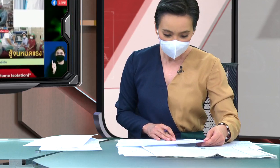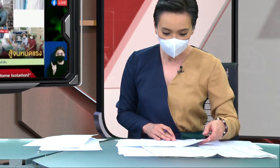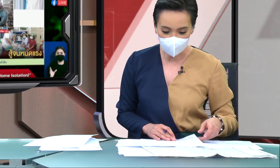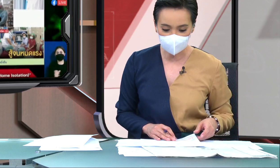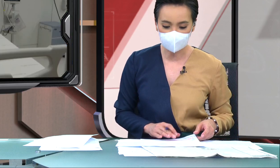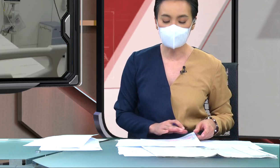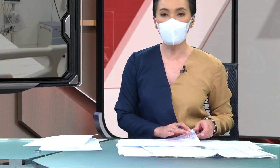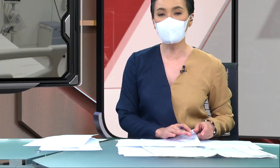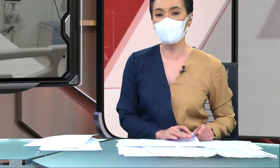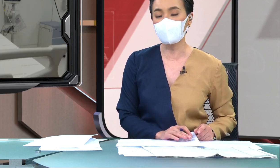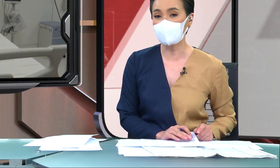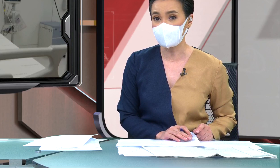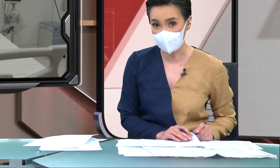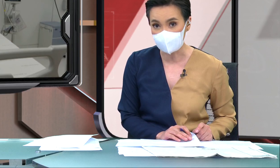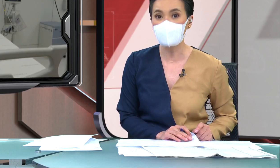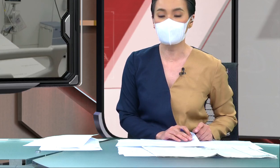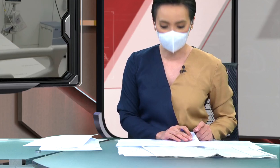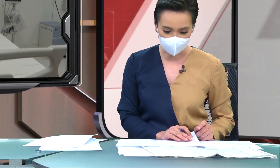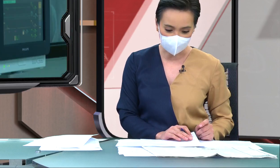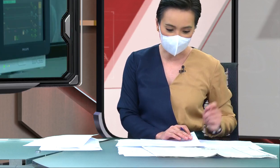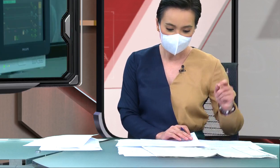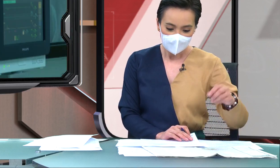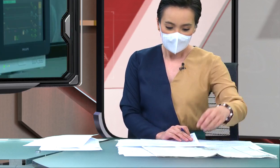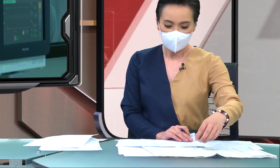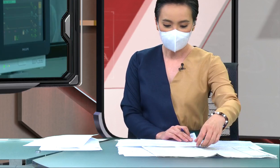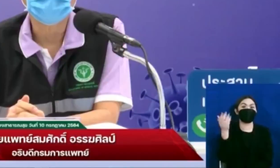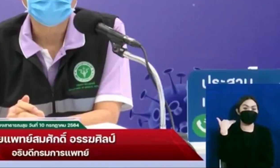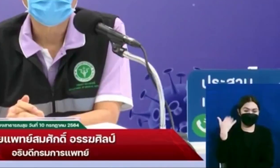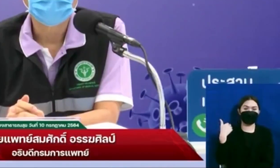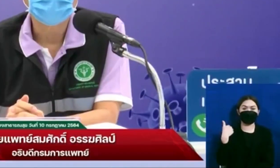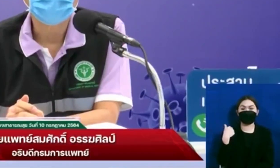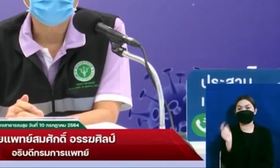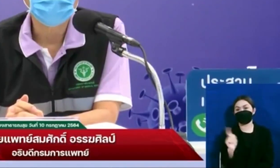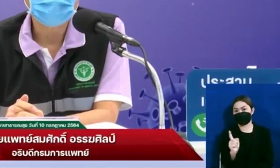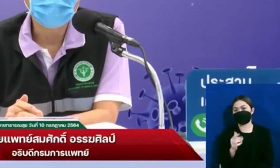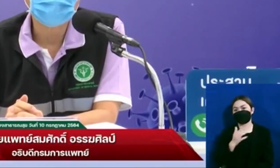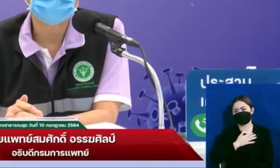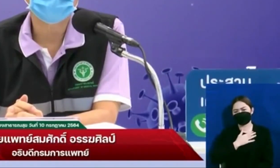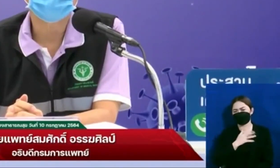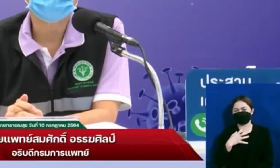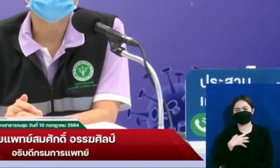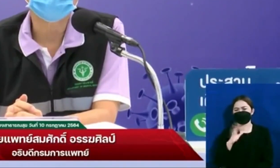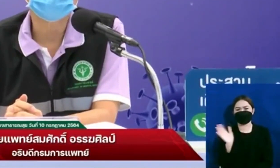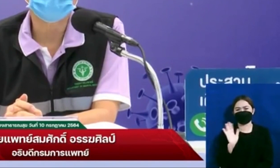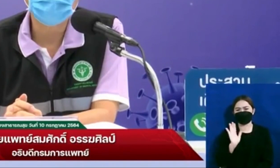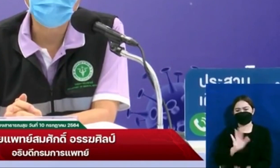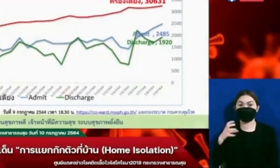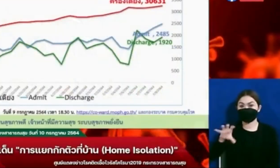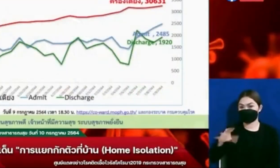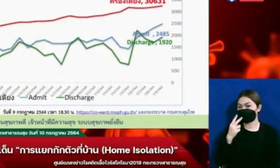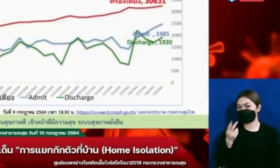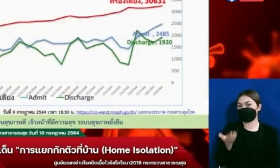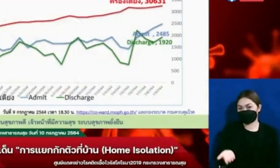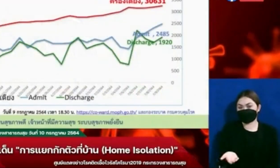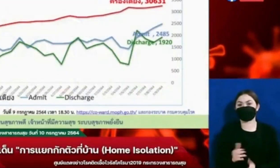นั้นยอดคลองเตียงเนี่ยพุ่งสูงไปถึง 30000เตียงนะคะนายแพทย์สมศักดิ์อรรฆศิลป์ค่ะอธิบดีกรมการแพทย์ได้พูดถึงมาตรการ